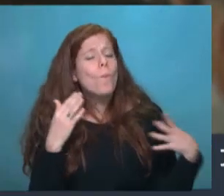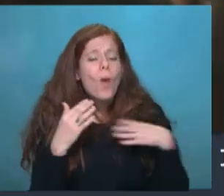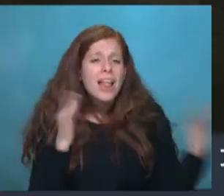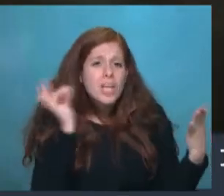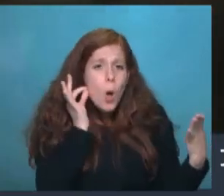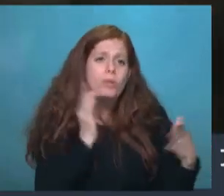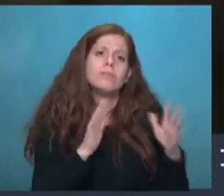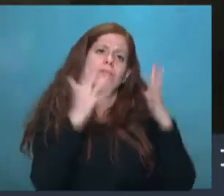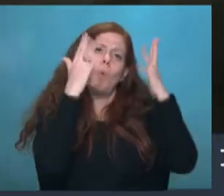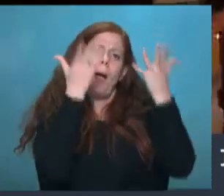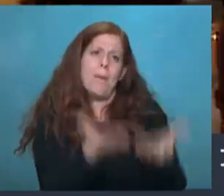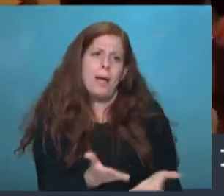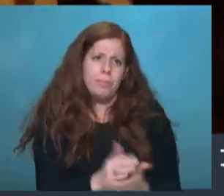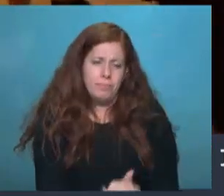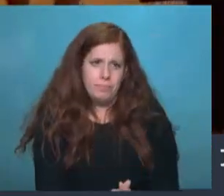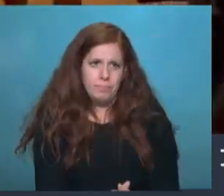כפיים.